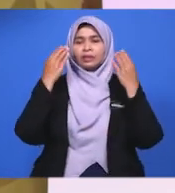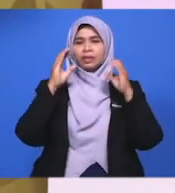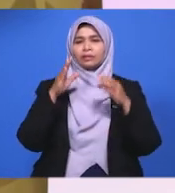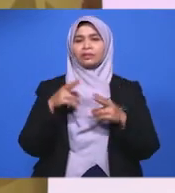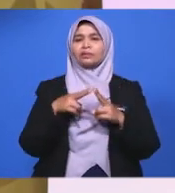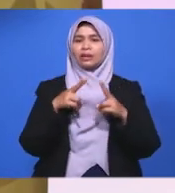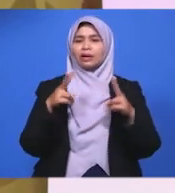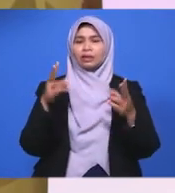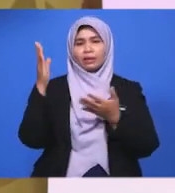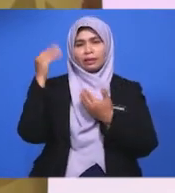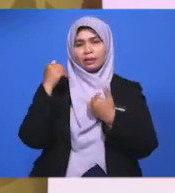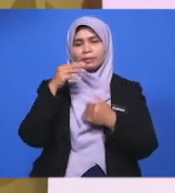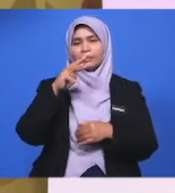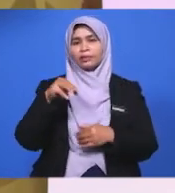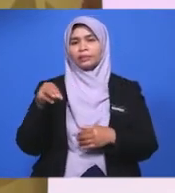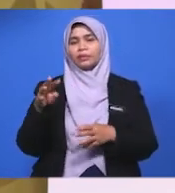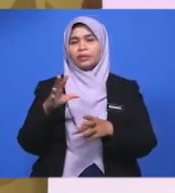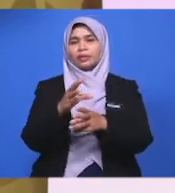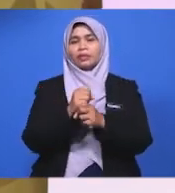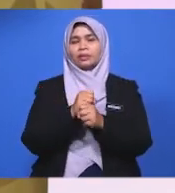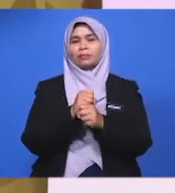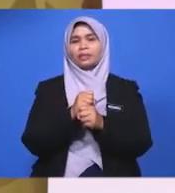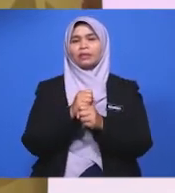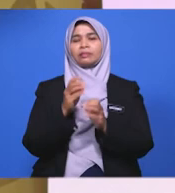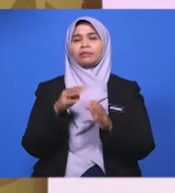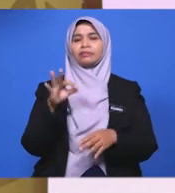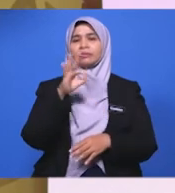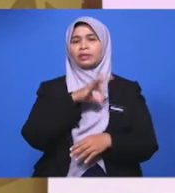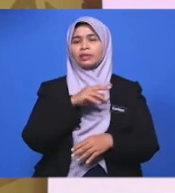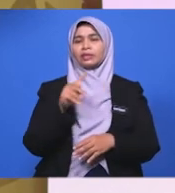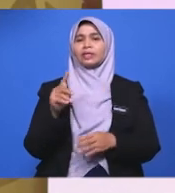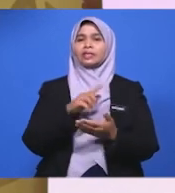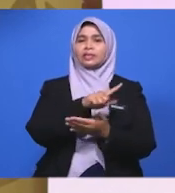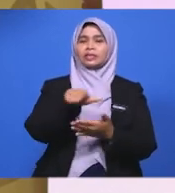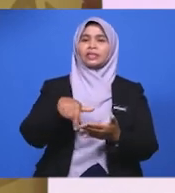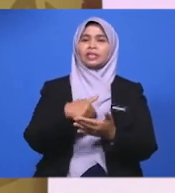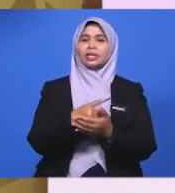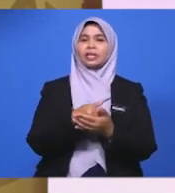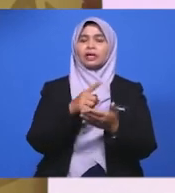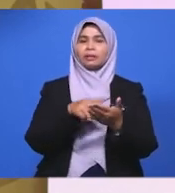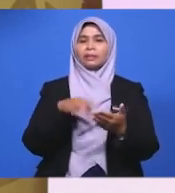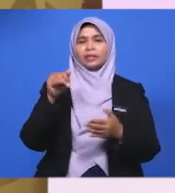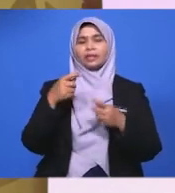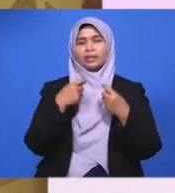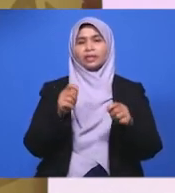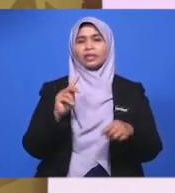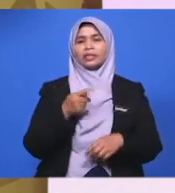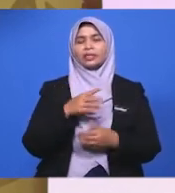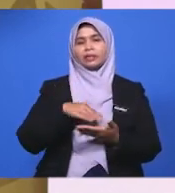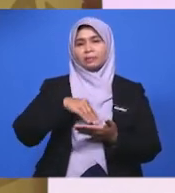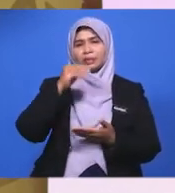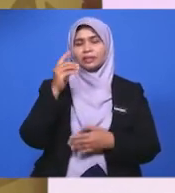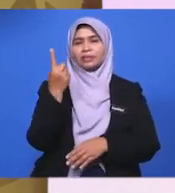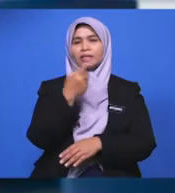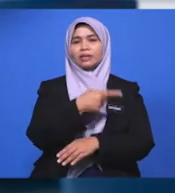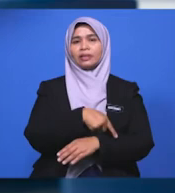amat berharap murid-murid dapat memanfaatkan segala apa yang telah kita pelajari pada